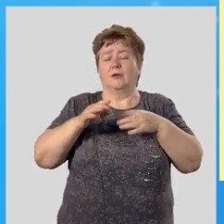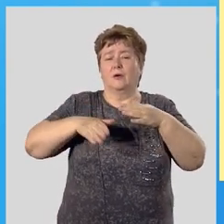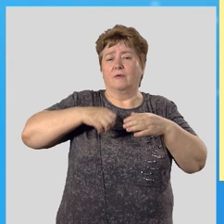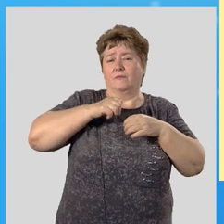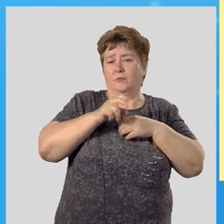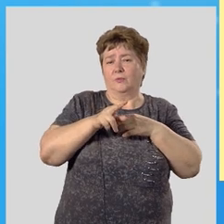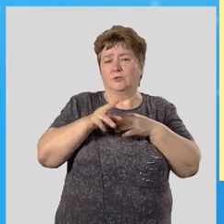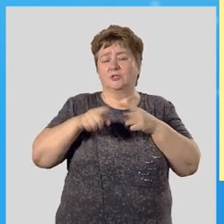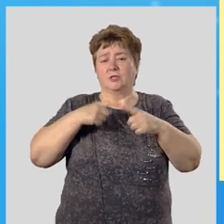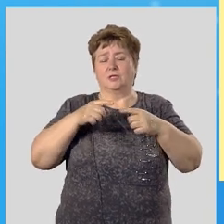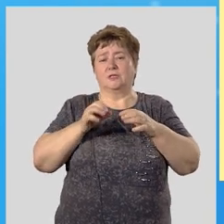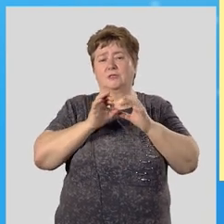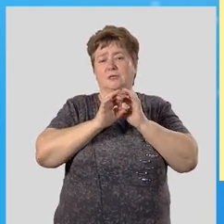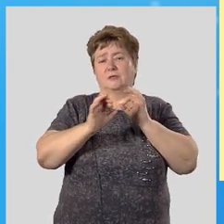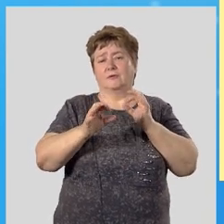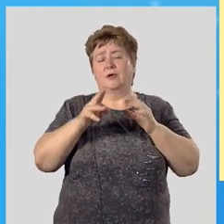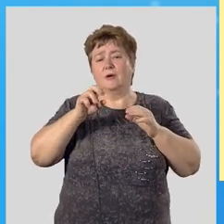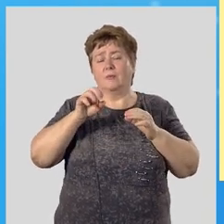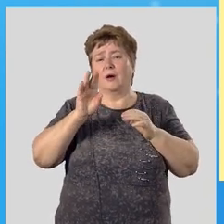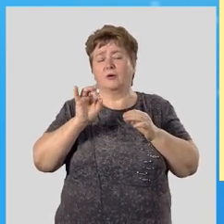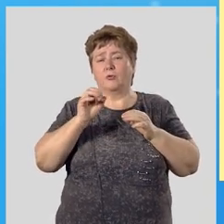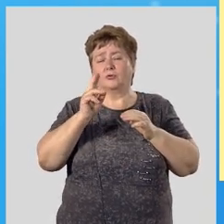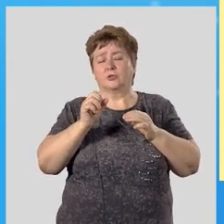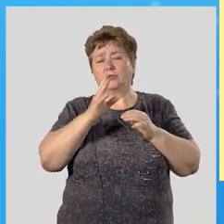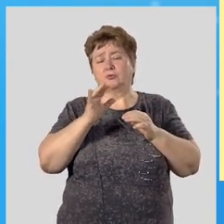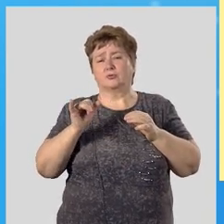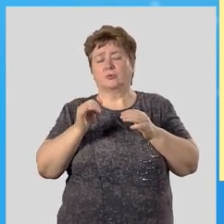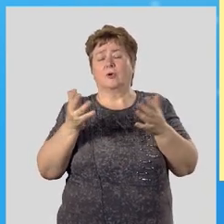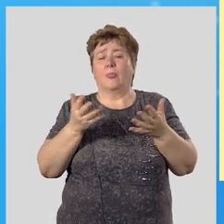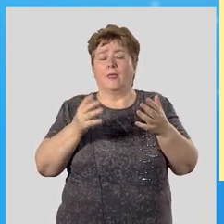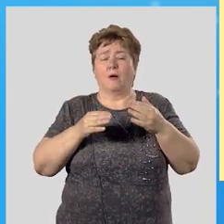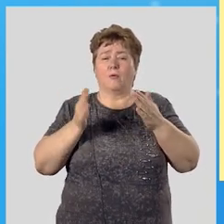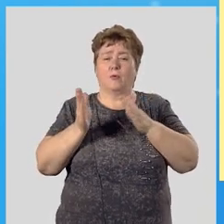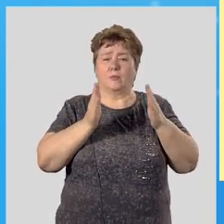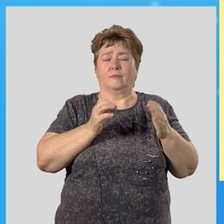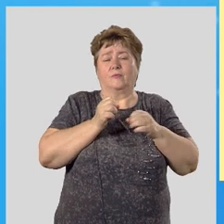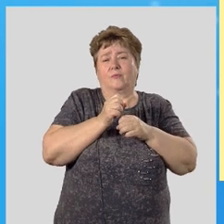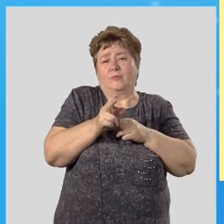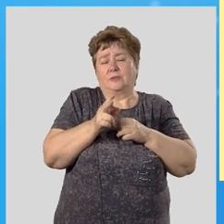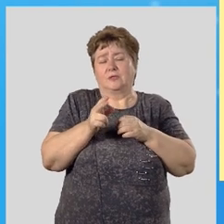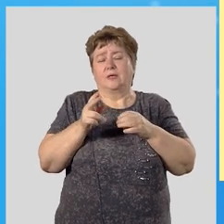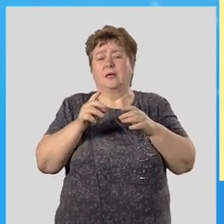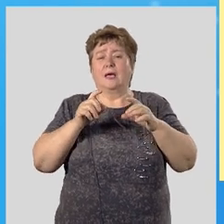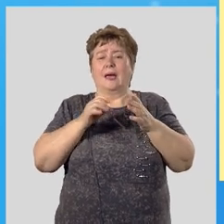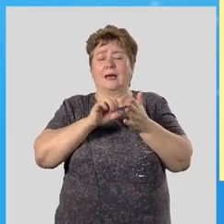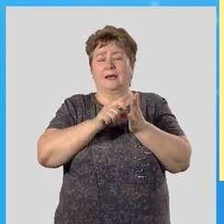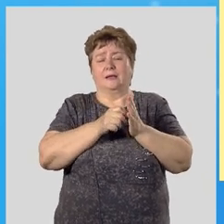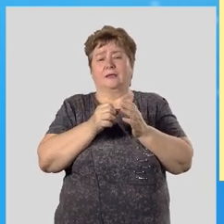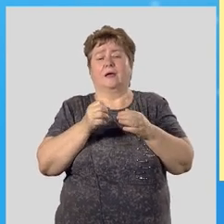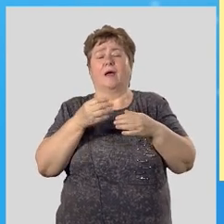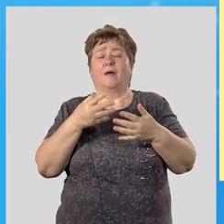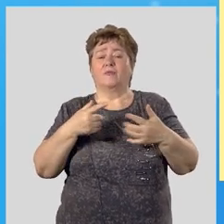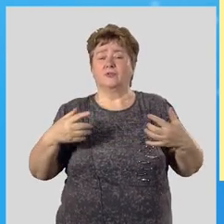через отверстие порошицу. Такой процесс выброса наружу клеткой